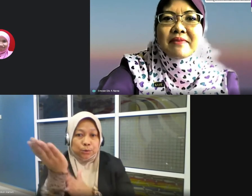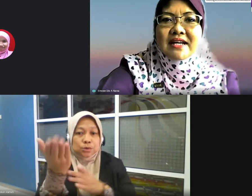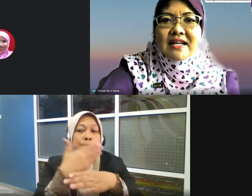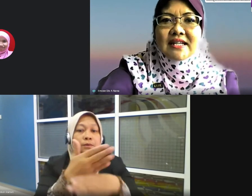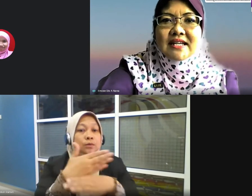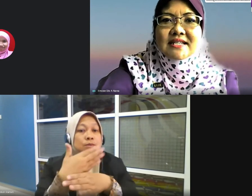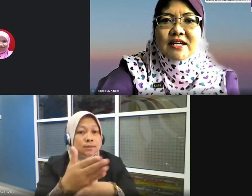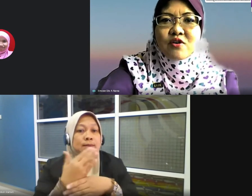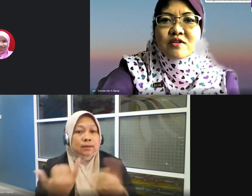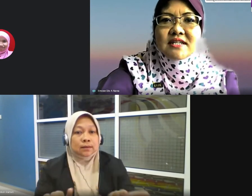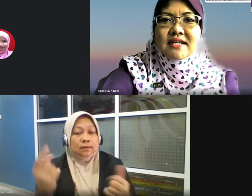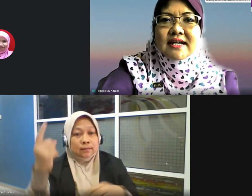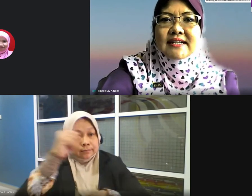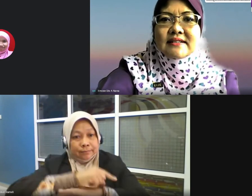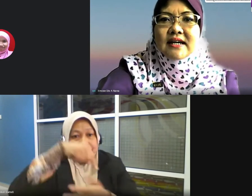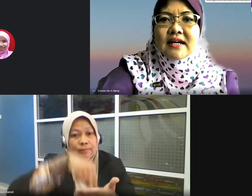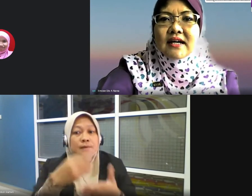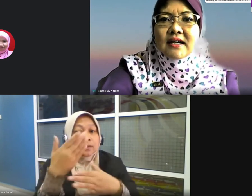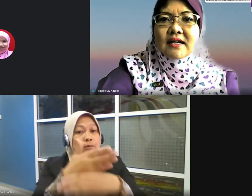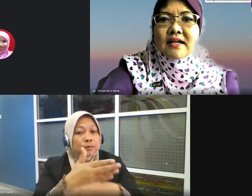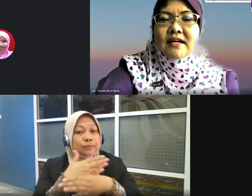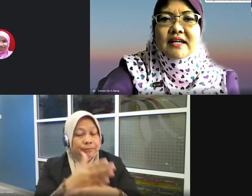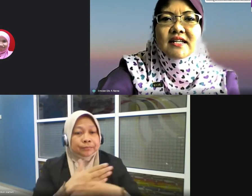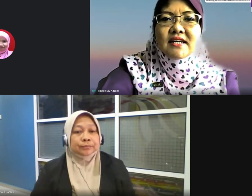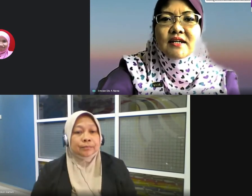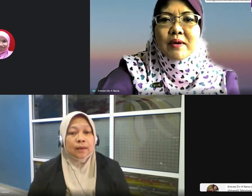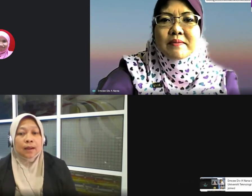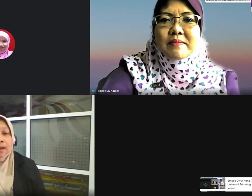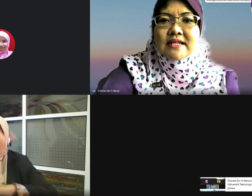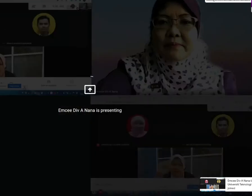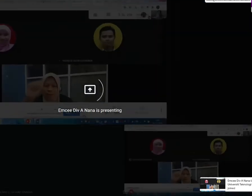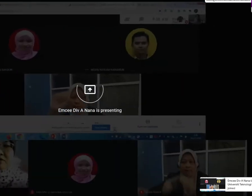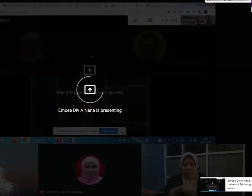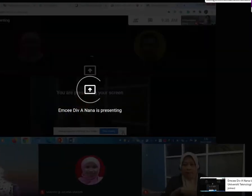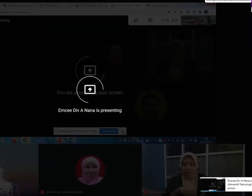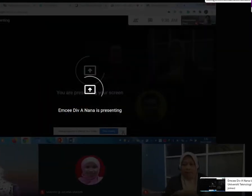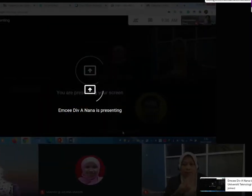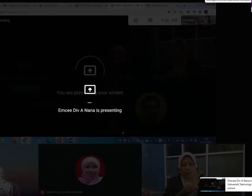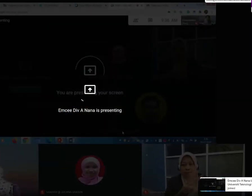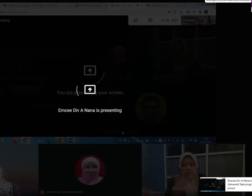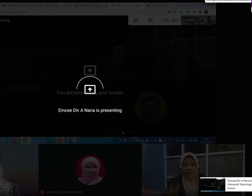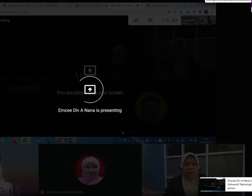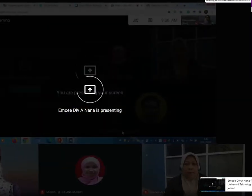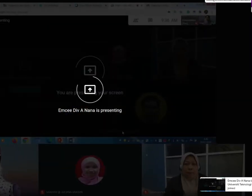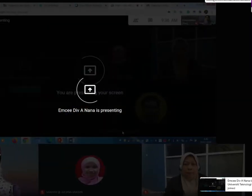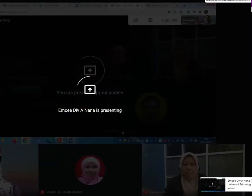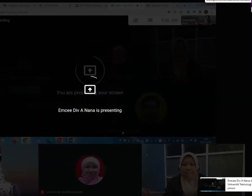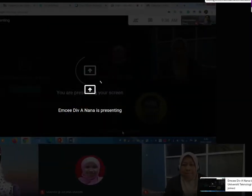perkongsian pada hari ini. Saya kongsikan hari ini website apa ni, sorry, slide saya